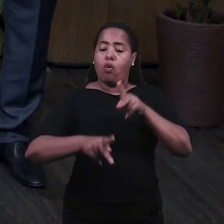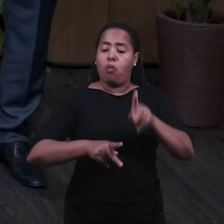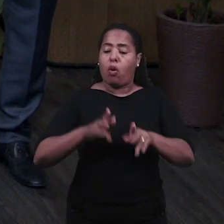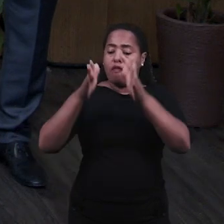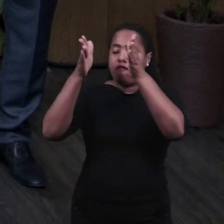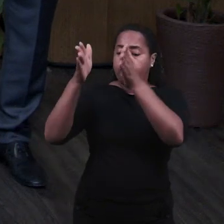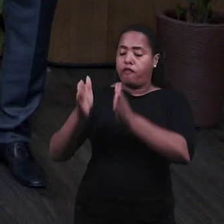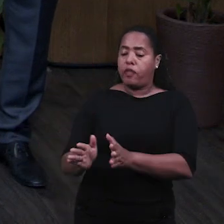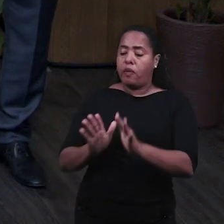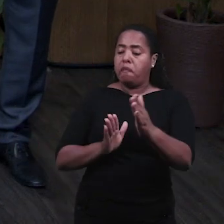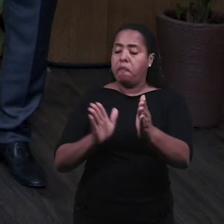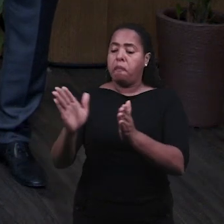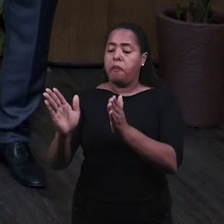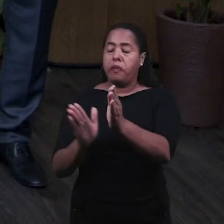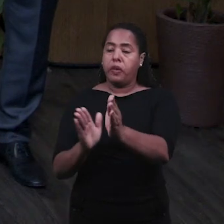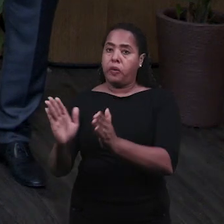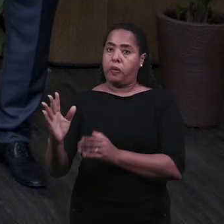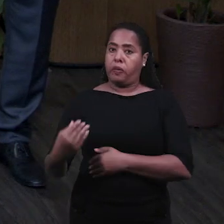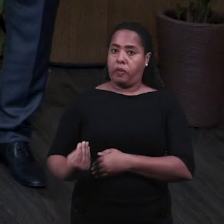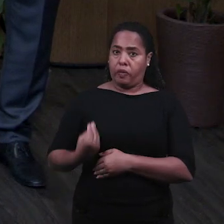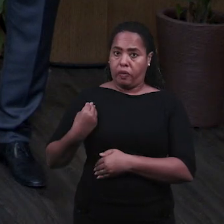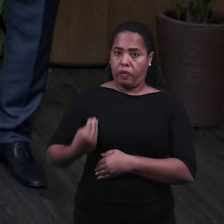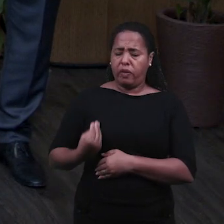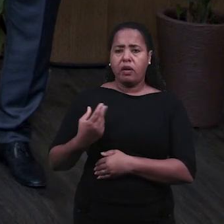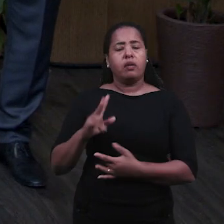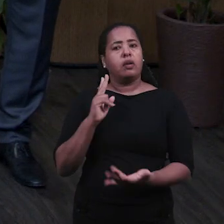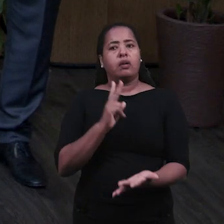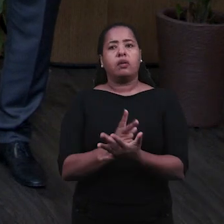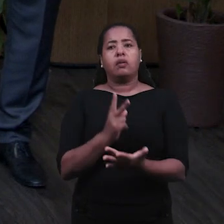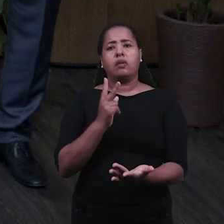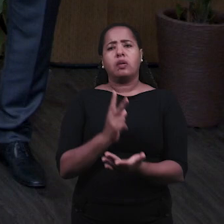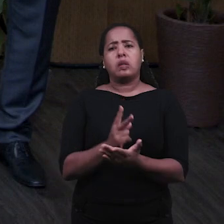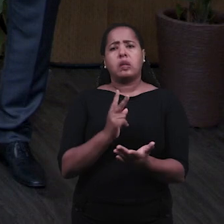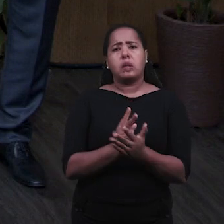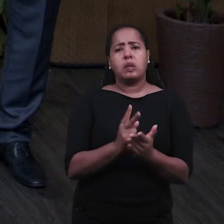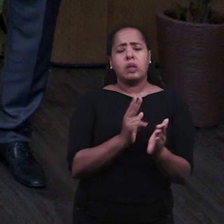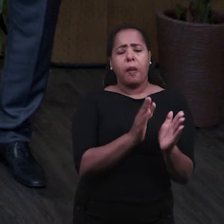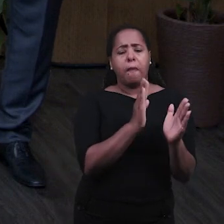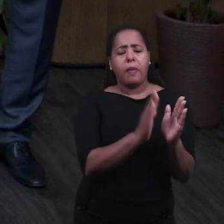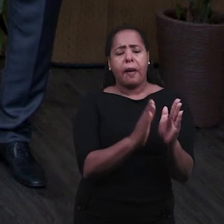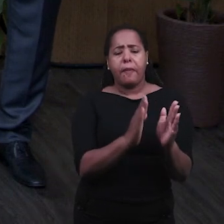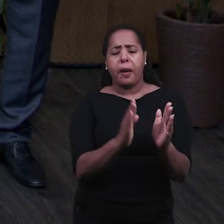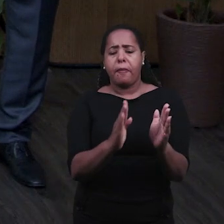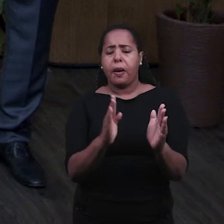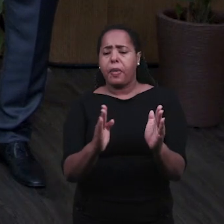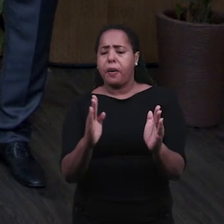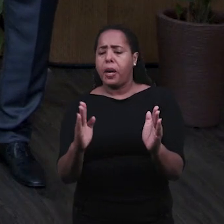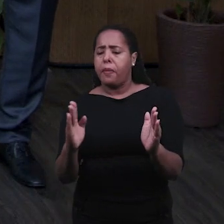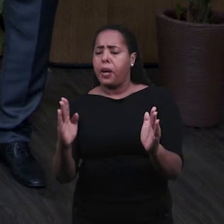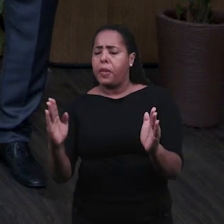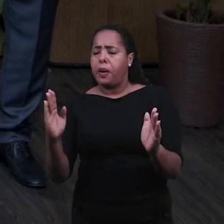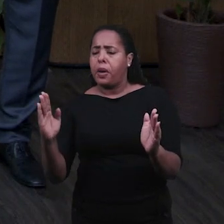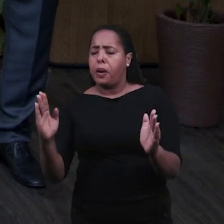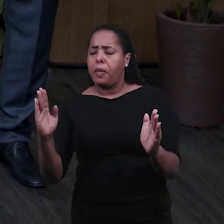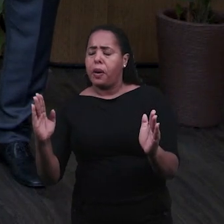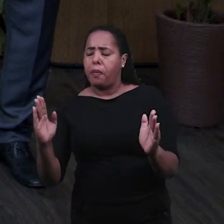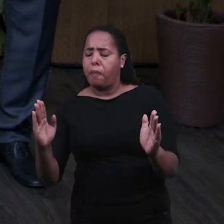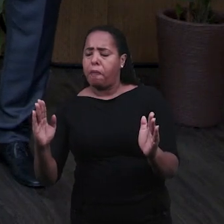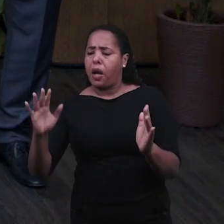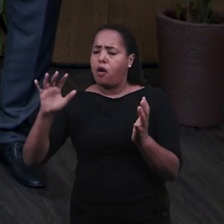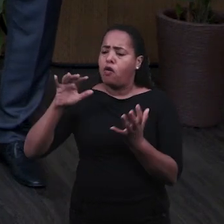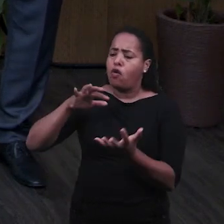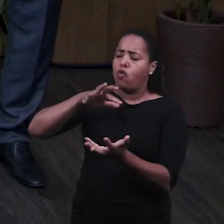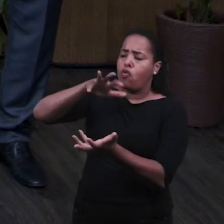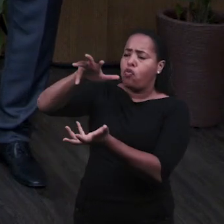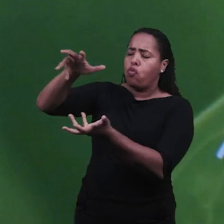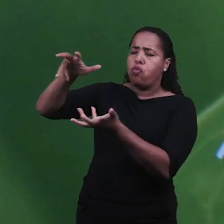dans ce temps que nous vivons. Toujours, nous cherchons à tracer des